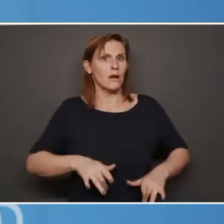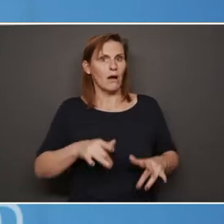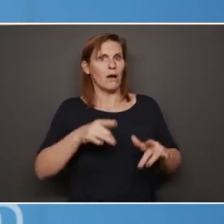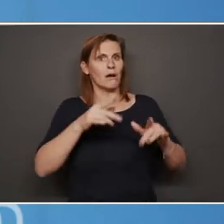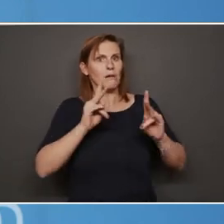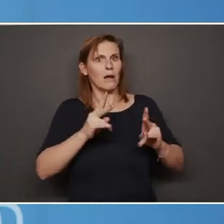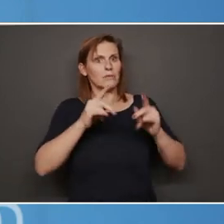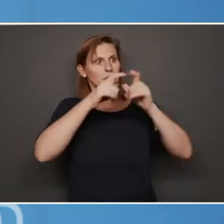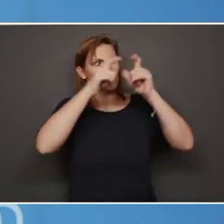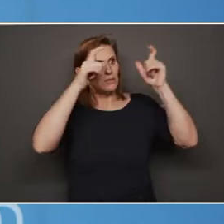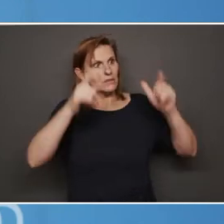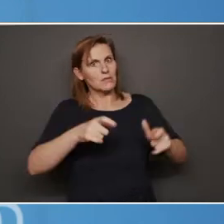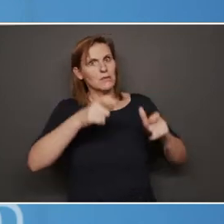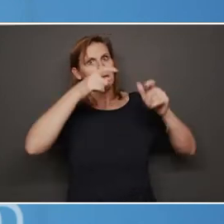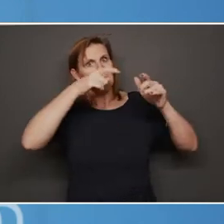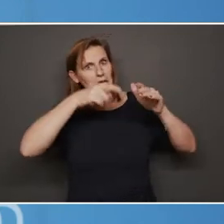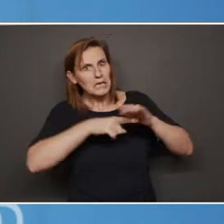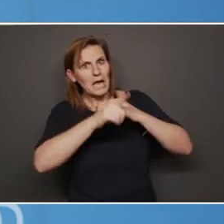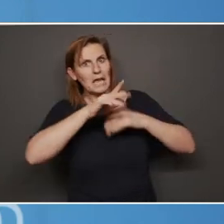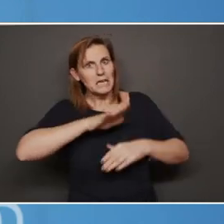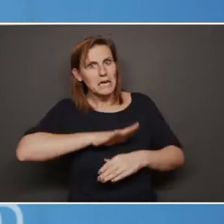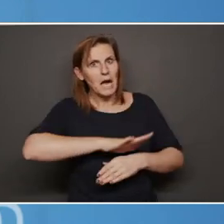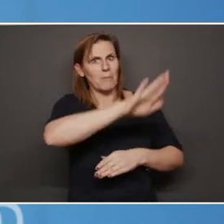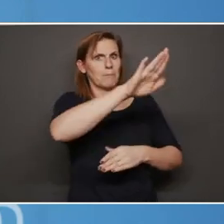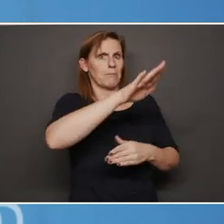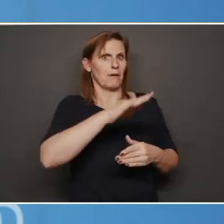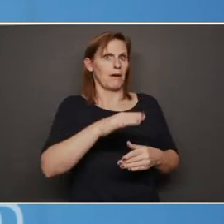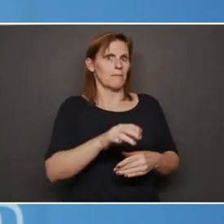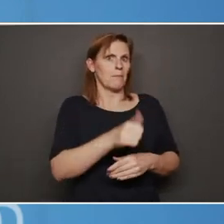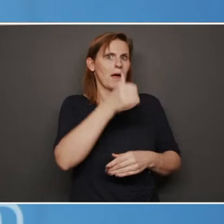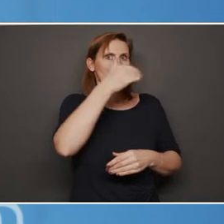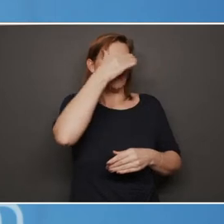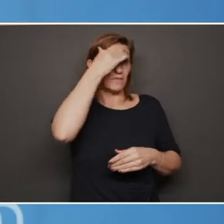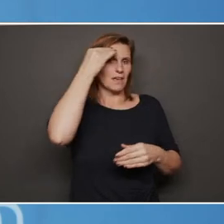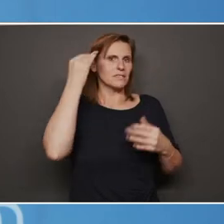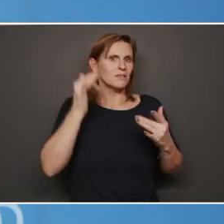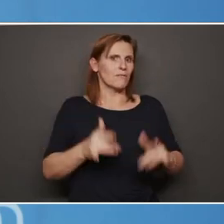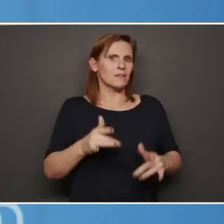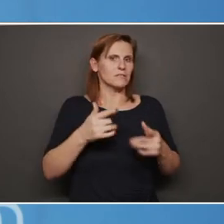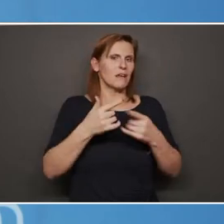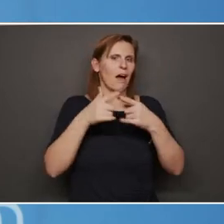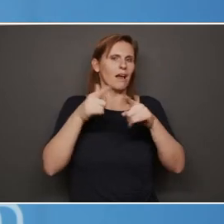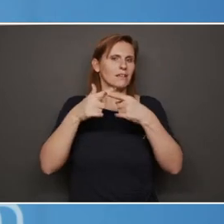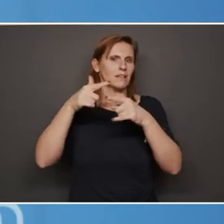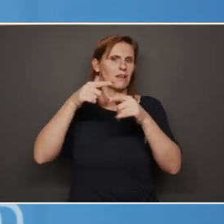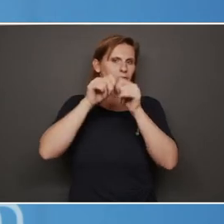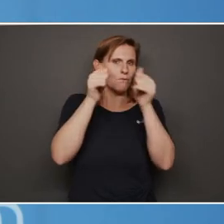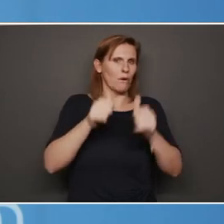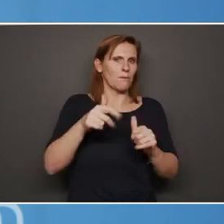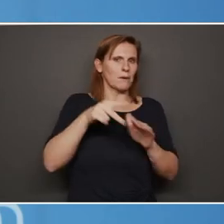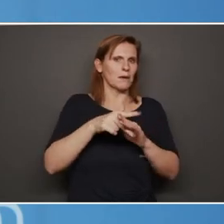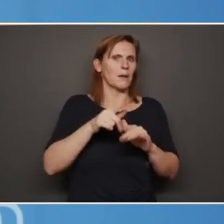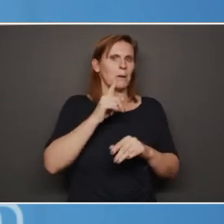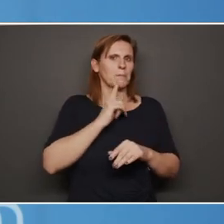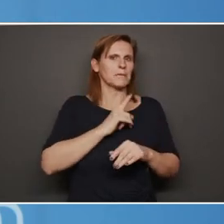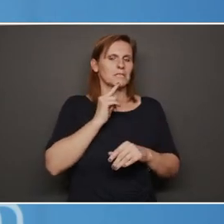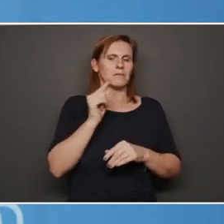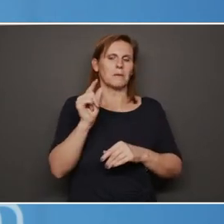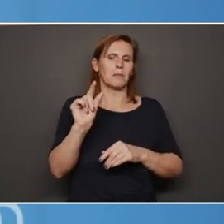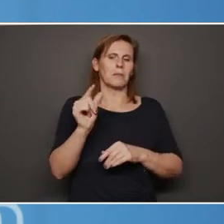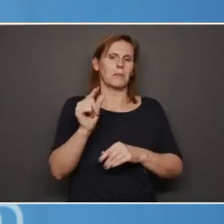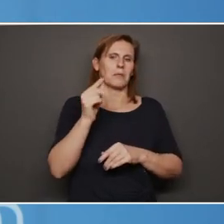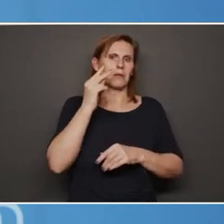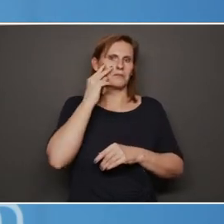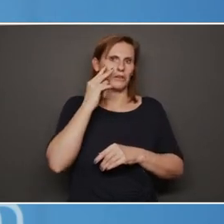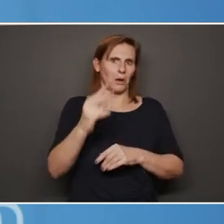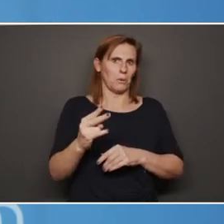Bildungseinrichtung reinkommt. Man vergisst meistens die Sinnesbehinderungen, die werden ein bisschen schändlich betrachtet, wenn man so will,